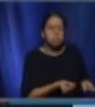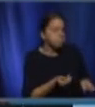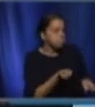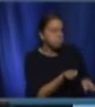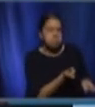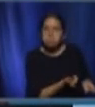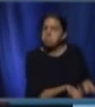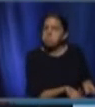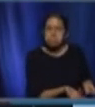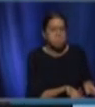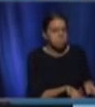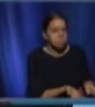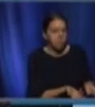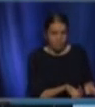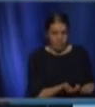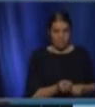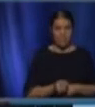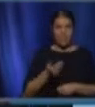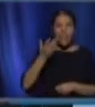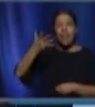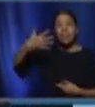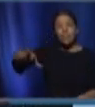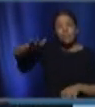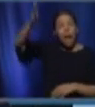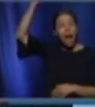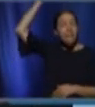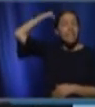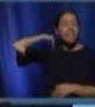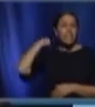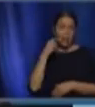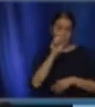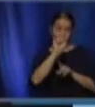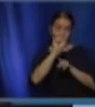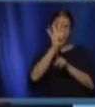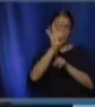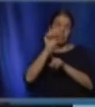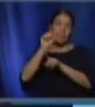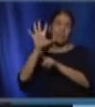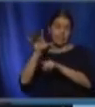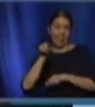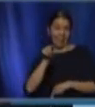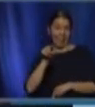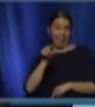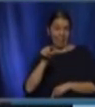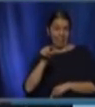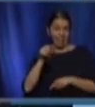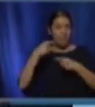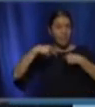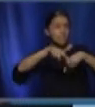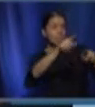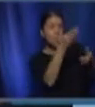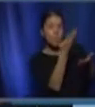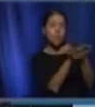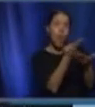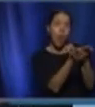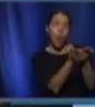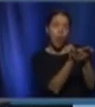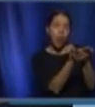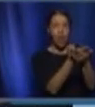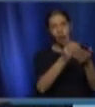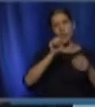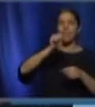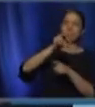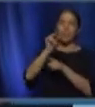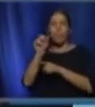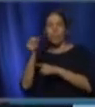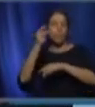4, secondaire 5, iraient à l'école une journée sur deux. À partir de lundi prochain, on va ajouter les